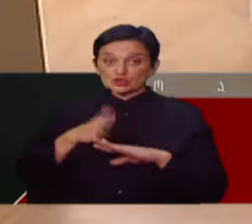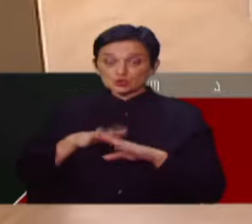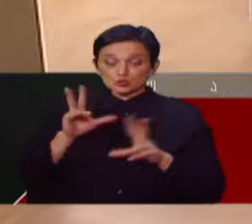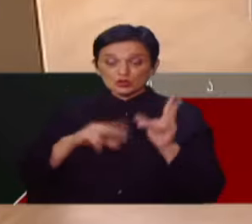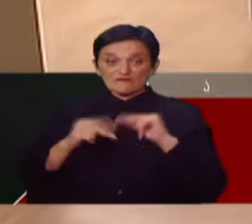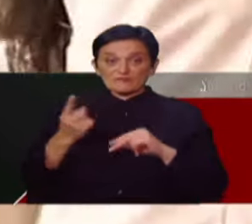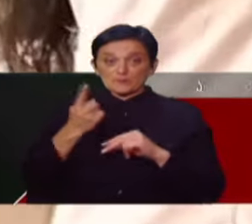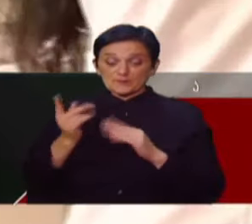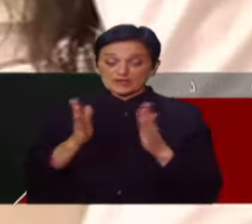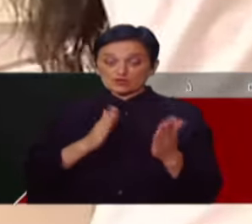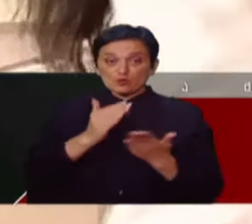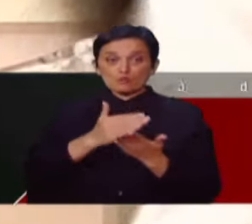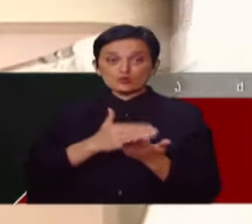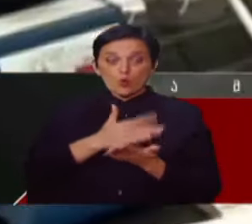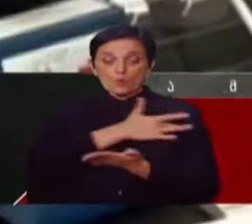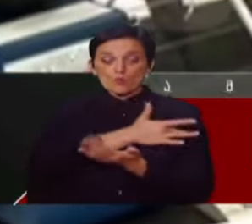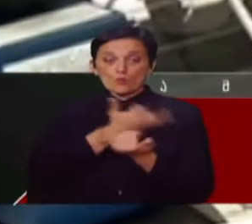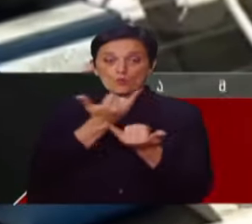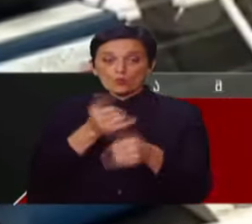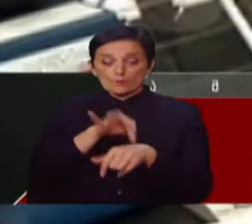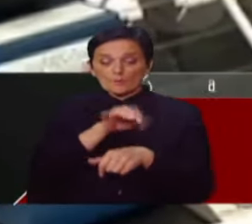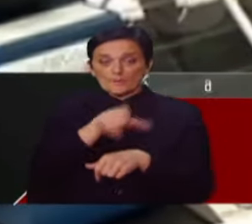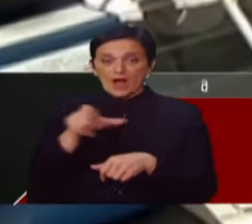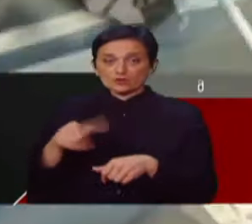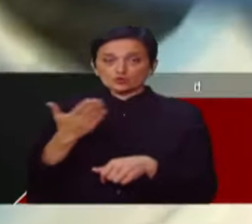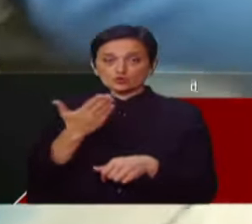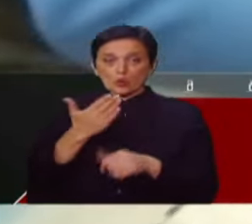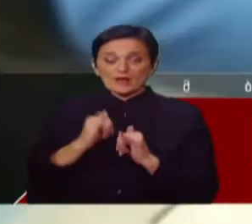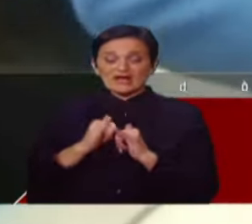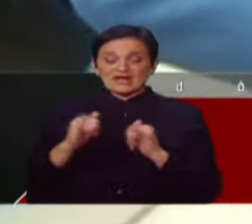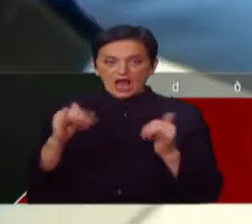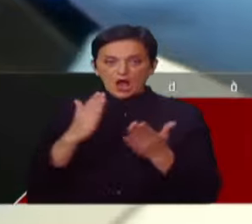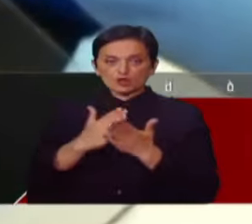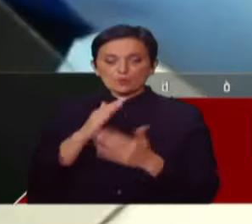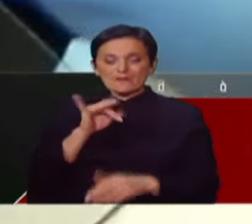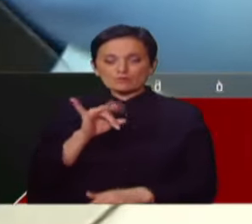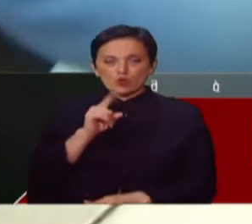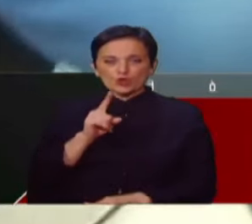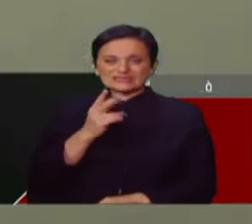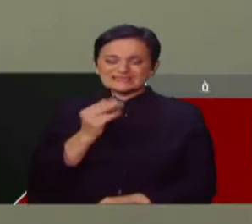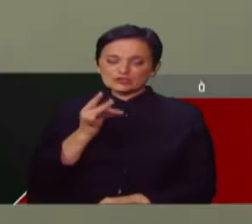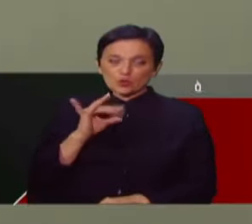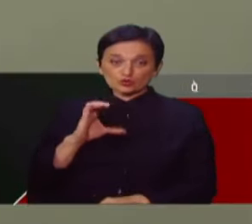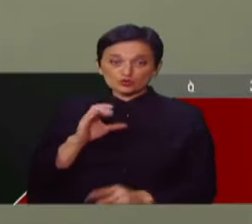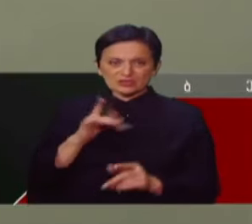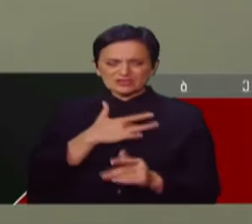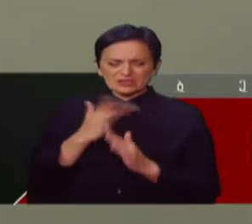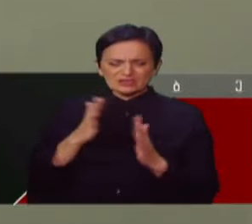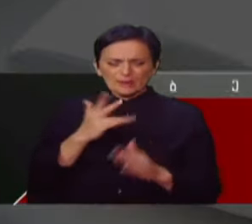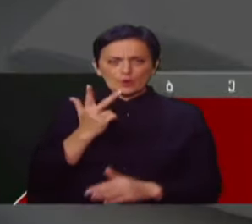გათვალისწინებით პირველ ეტაპზე პროგრამა მოემსახურება იმ პაციენტებს, რომლებსაც განვითარებული აქვთ ფიბროზი ან ციროზი, ასეთი კი